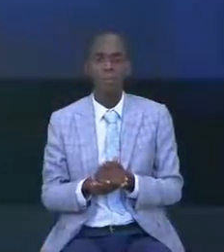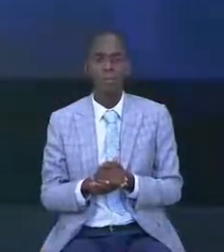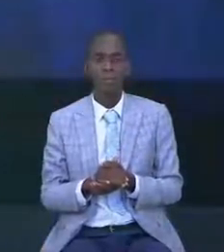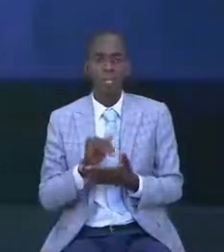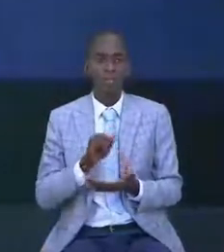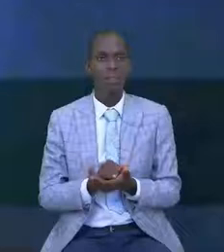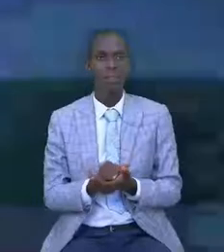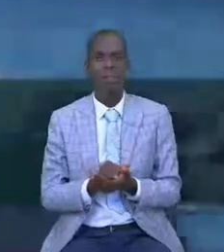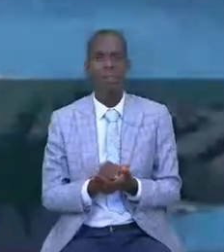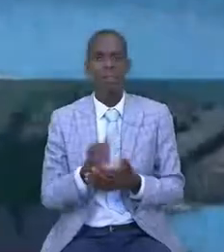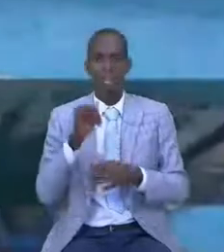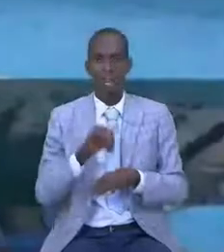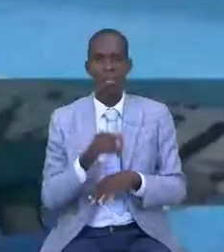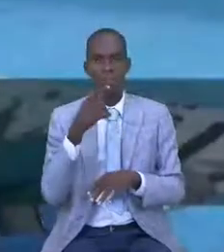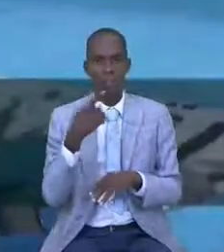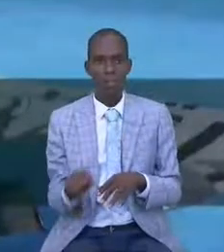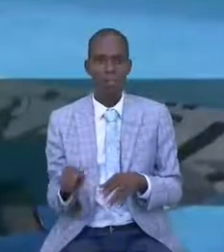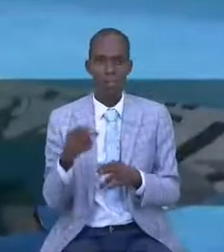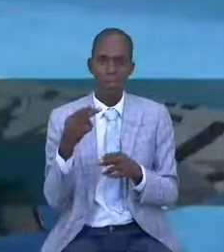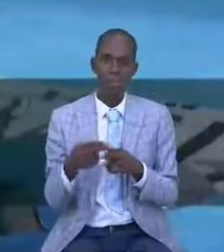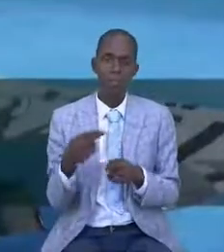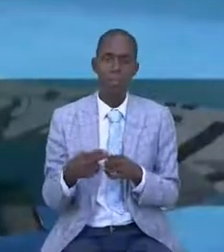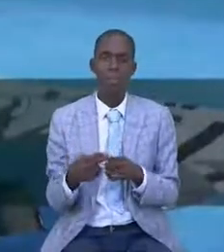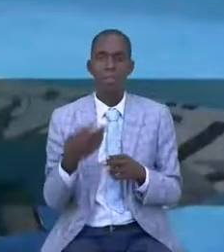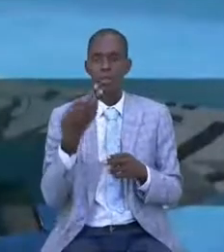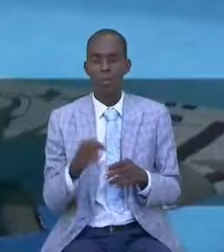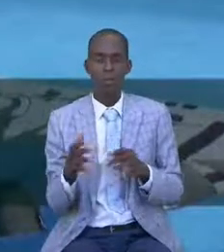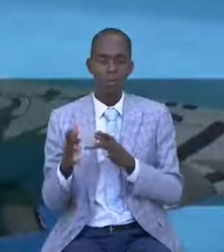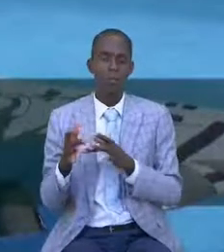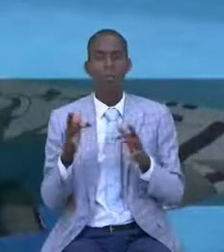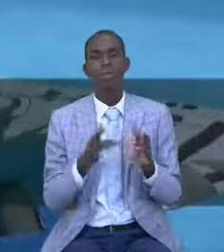au-dessus de tout nom, verset 10.